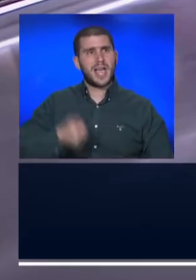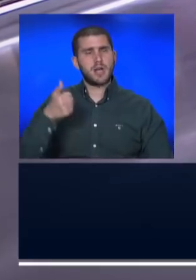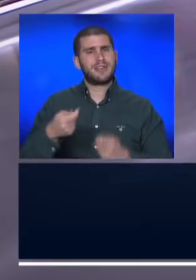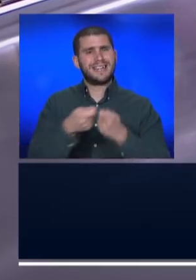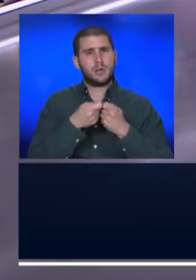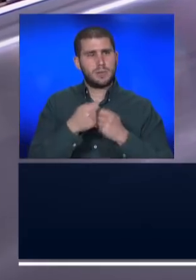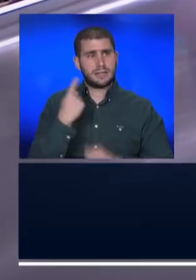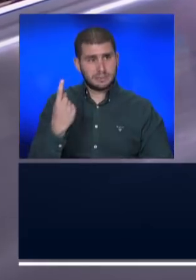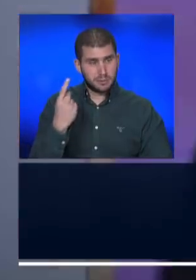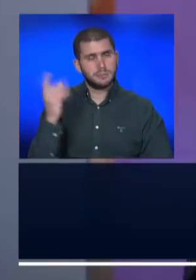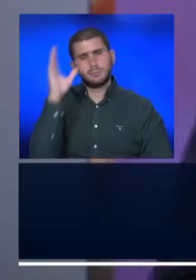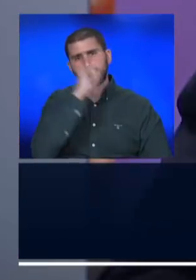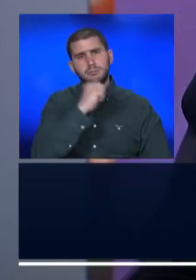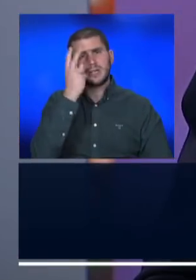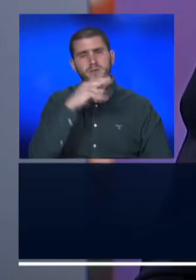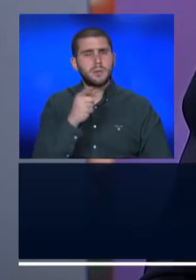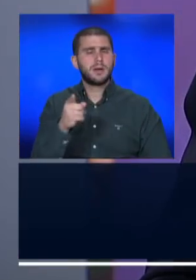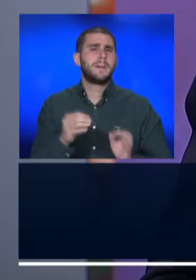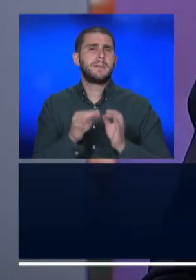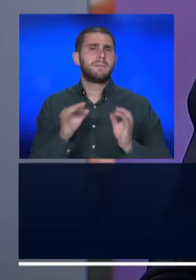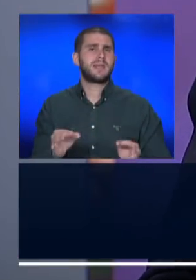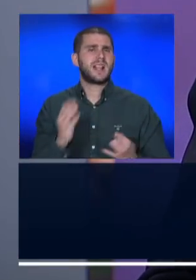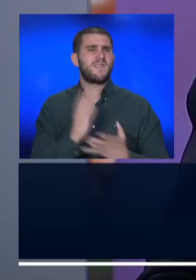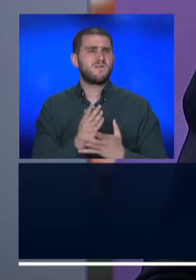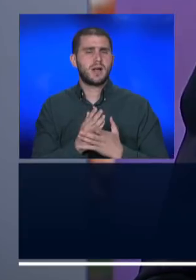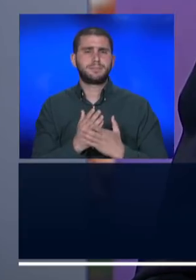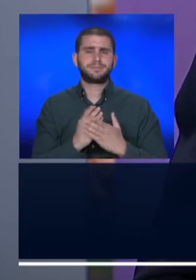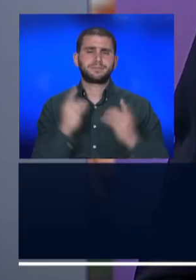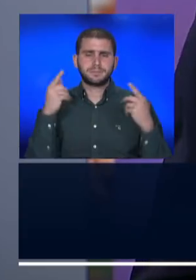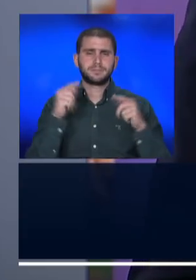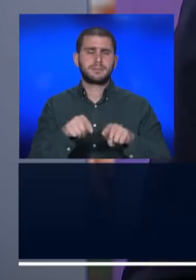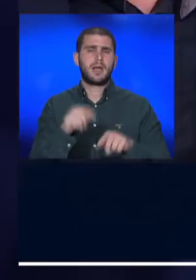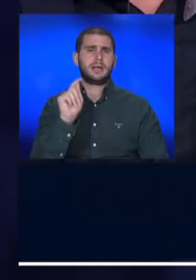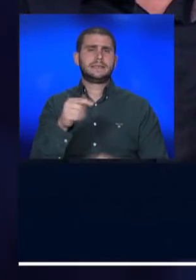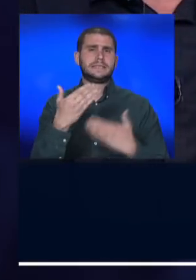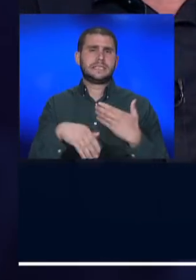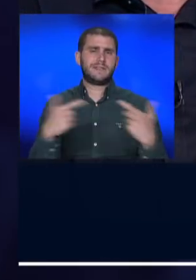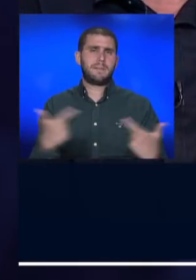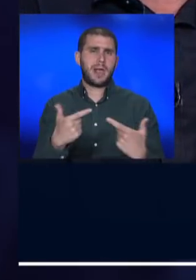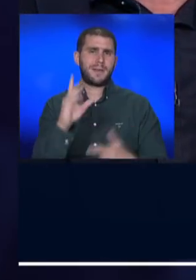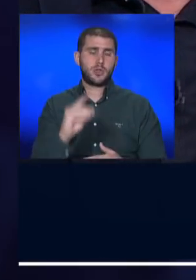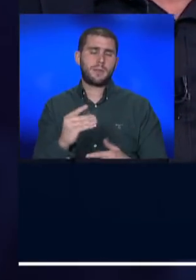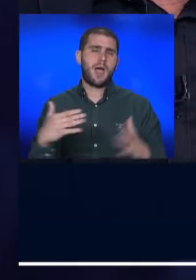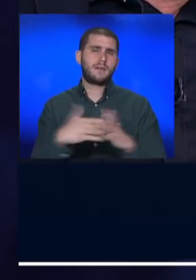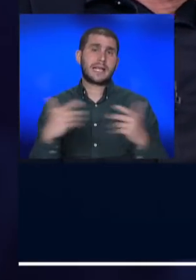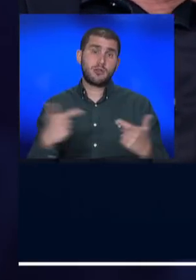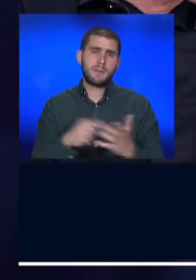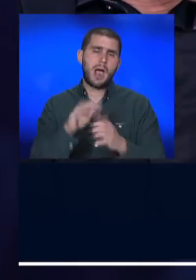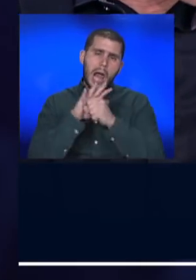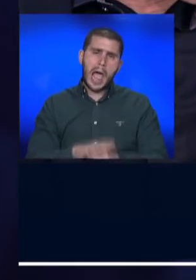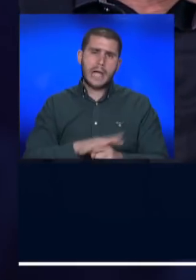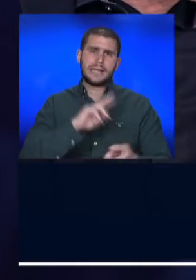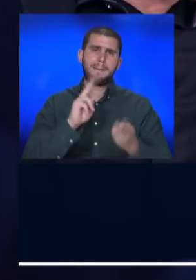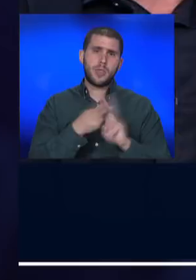מבינים שאנחנו מתחילים להתכנס לכיוון סוף הלחימה בדרום, לקראת הפסקת אש בגלל לחץ בינלאומי, ולכן שר